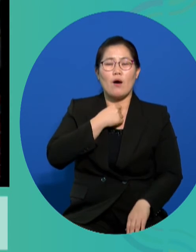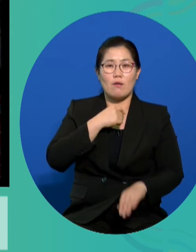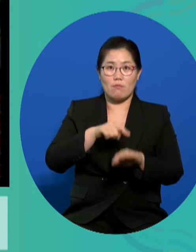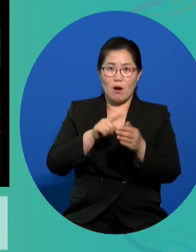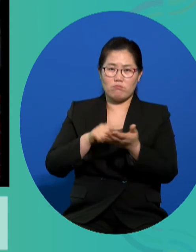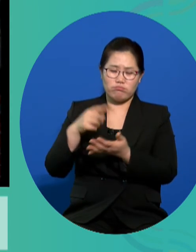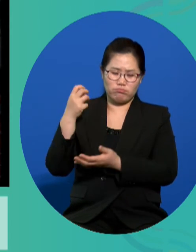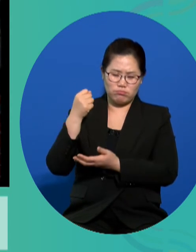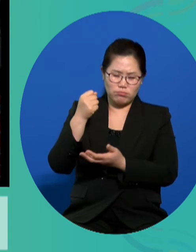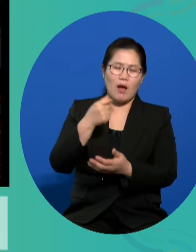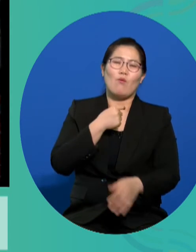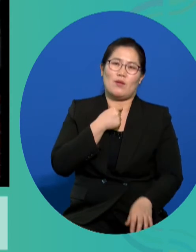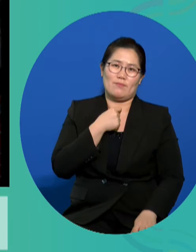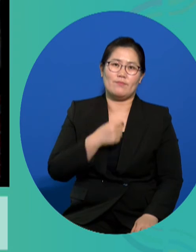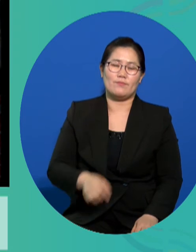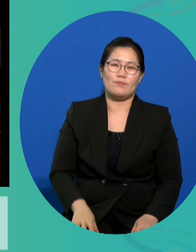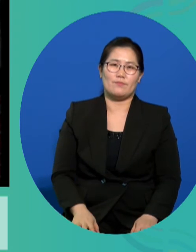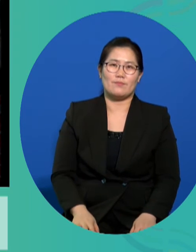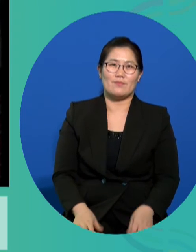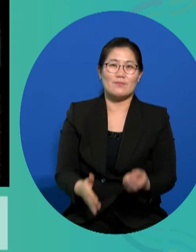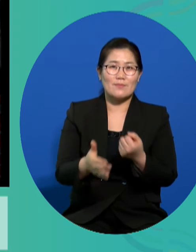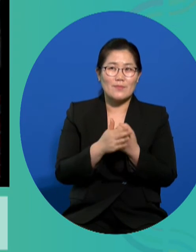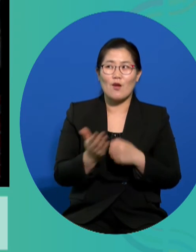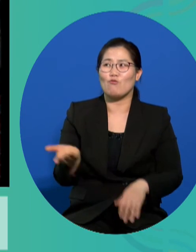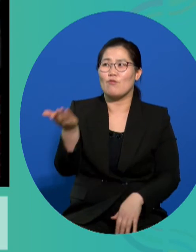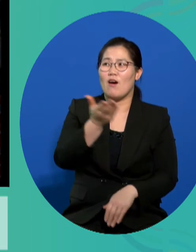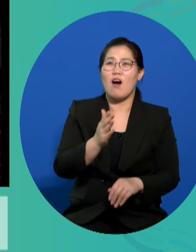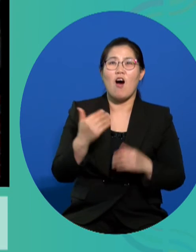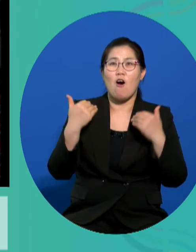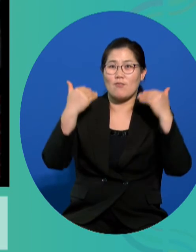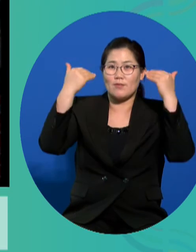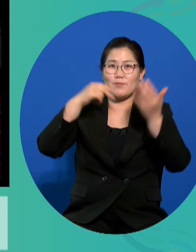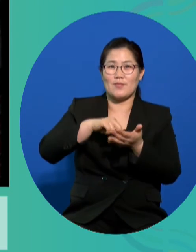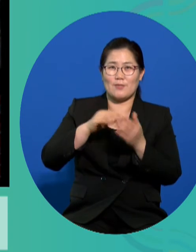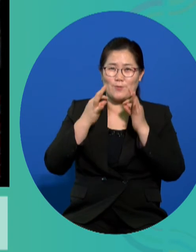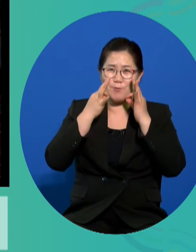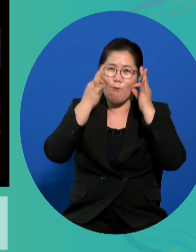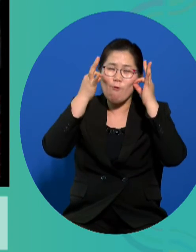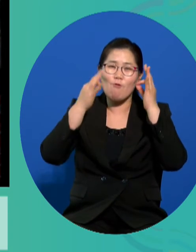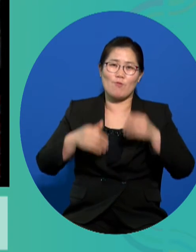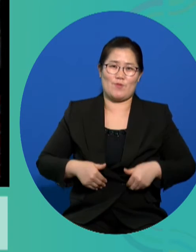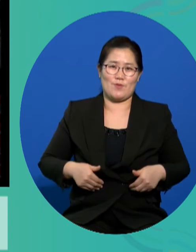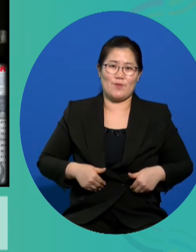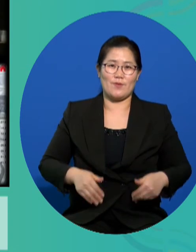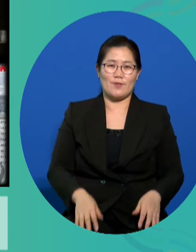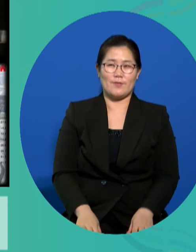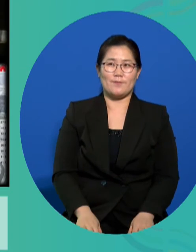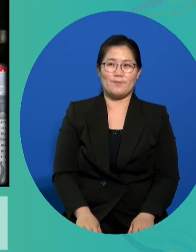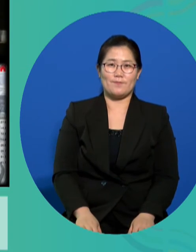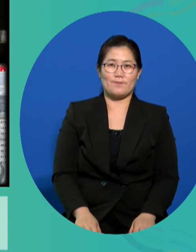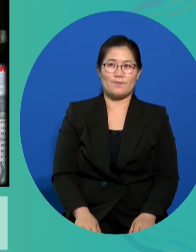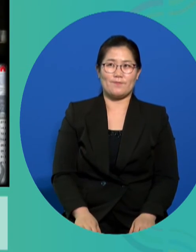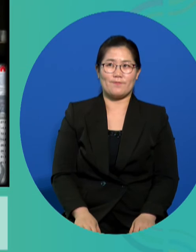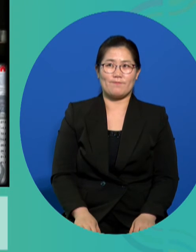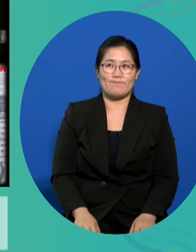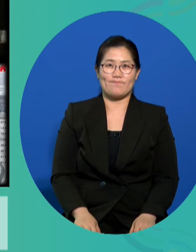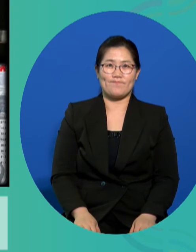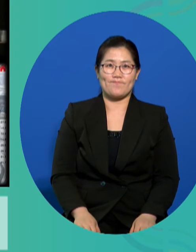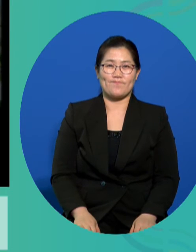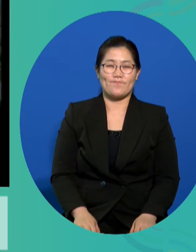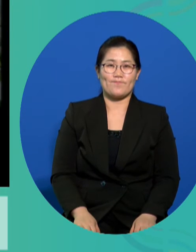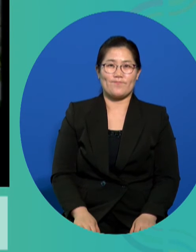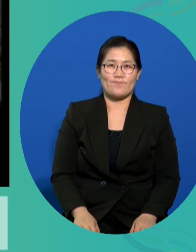우리 지사님도 포함해서 조금 더 평화 컨셉에 대해서 더 노력해야 되지 않을까 이런 생각을 합니다. 자,